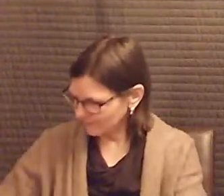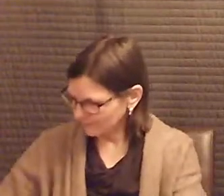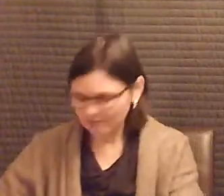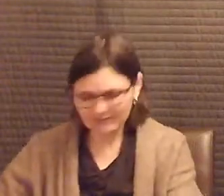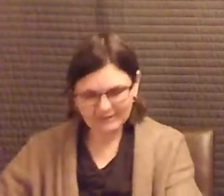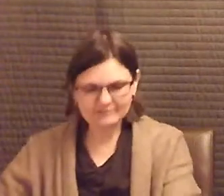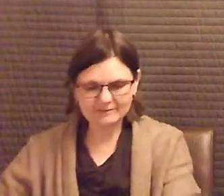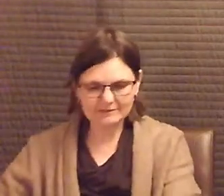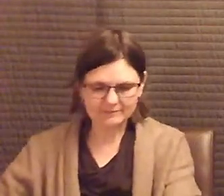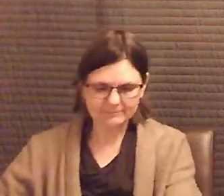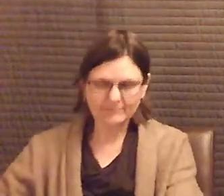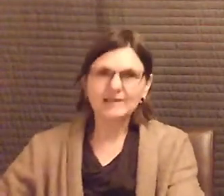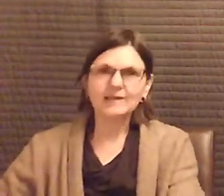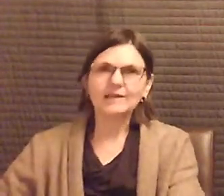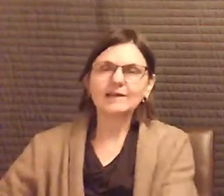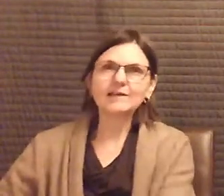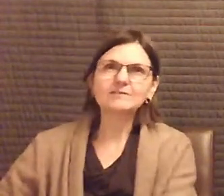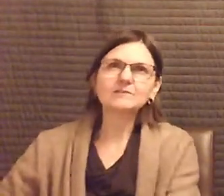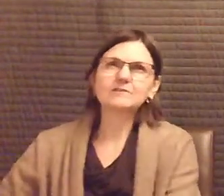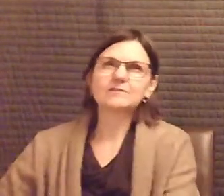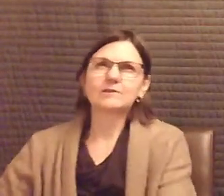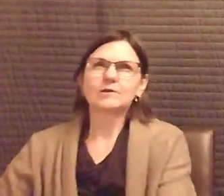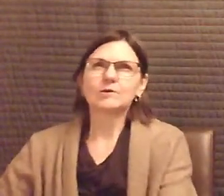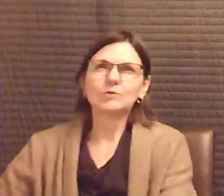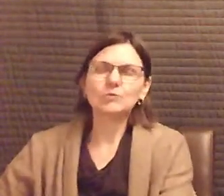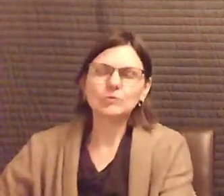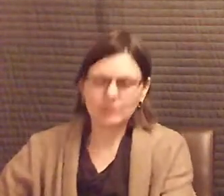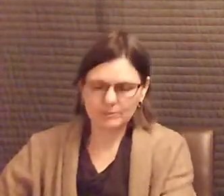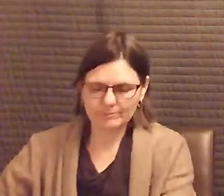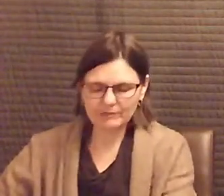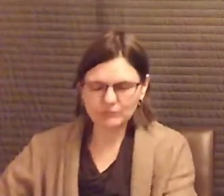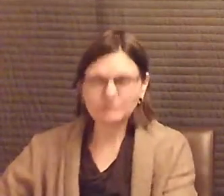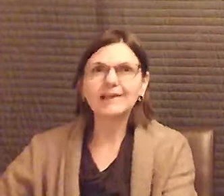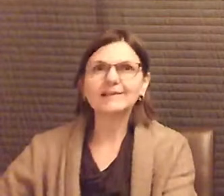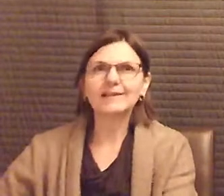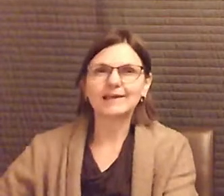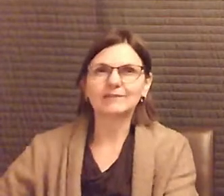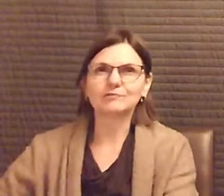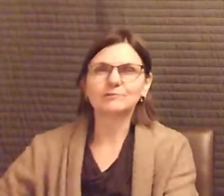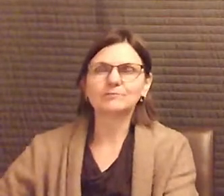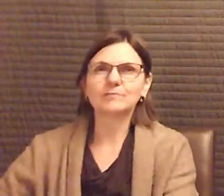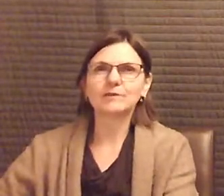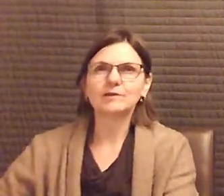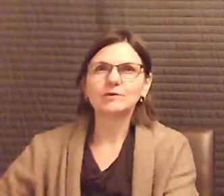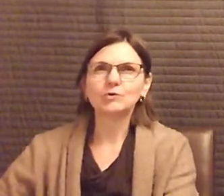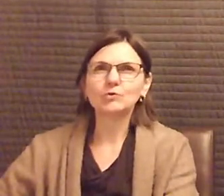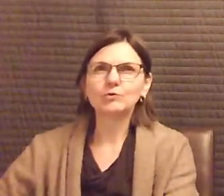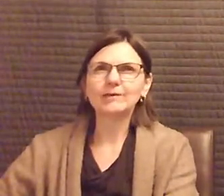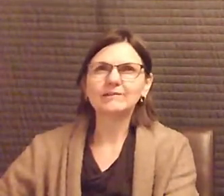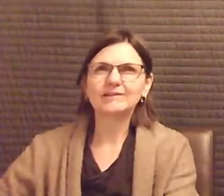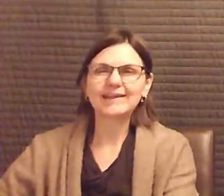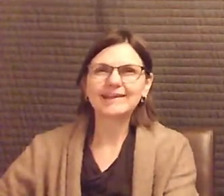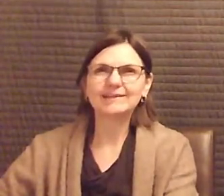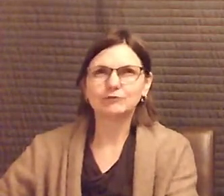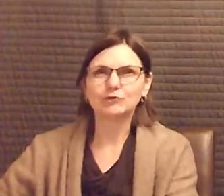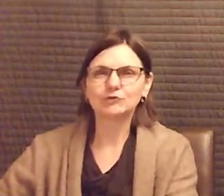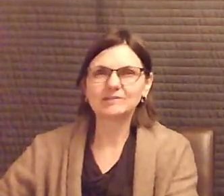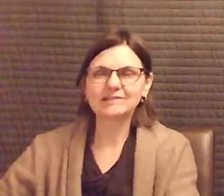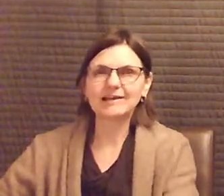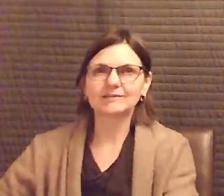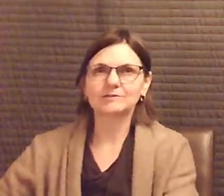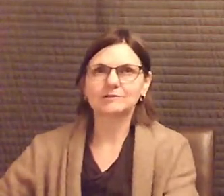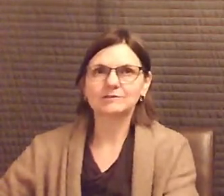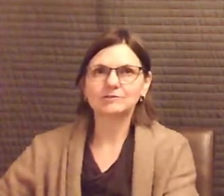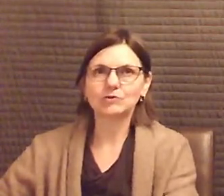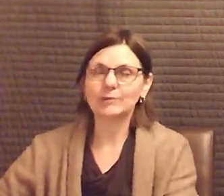wij zijn naam van jezus jezus u bent als hele leven u bent de reden van ons